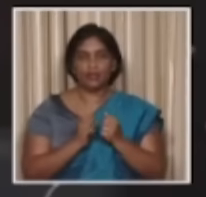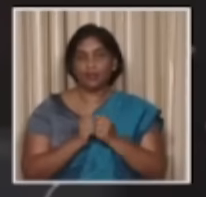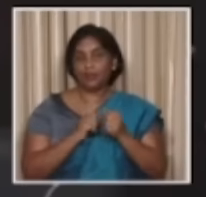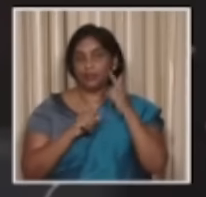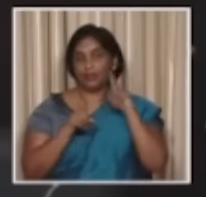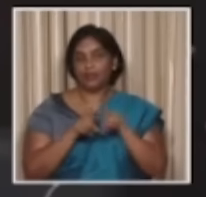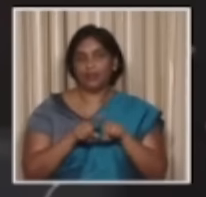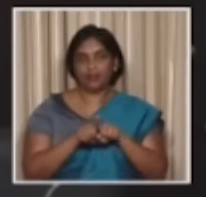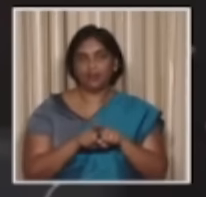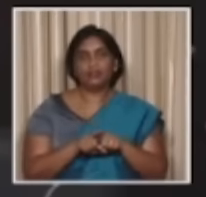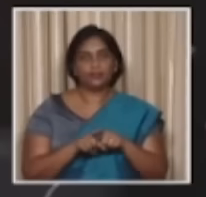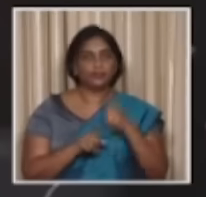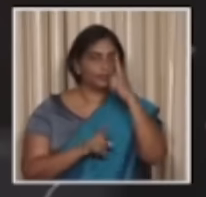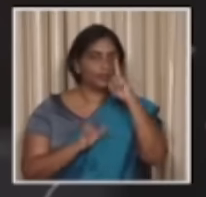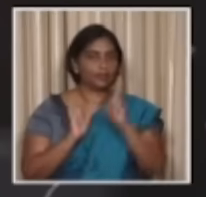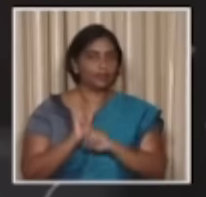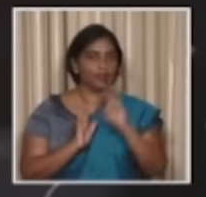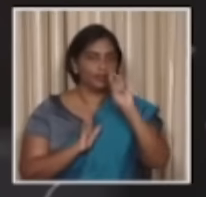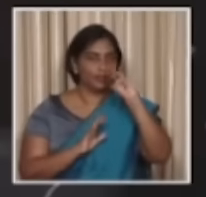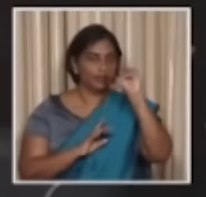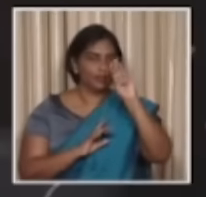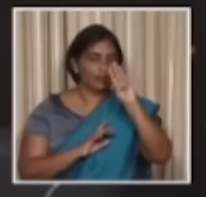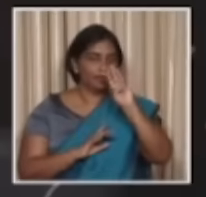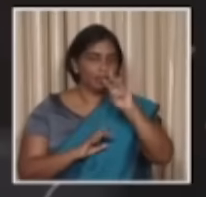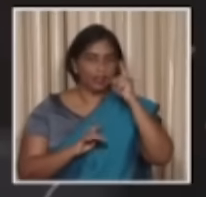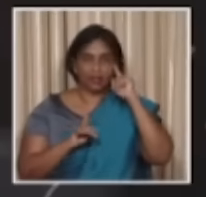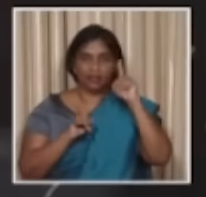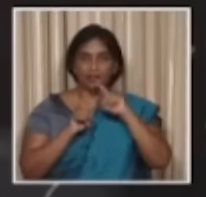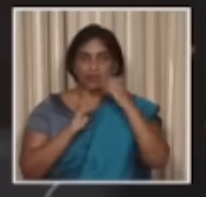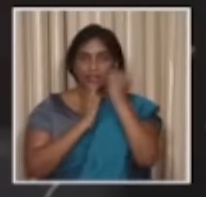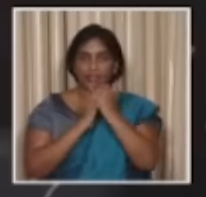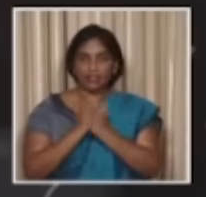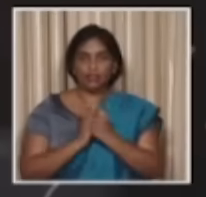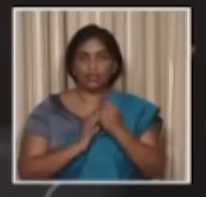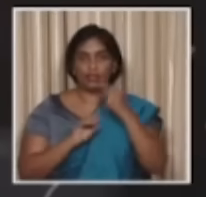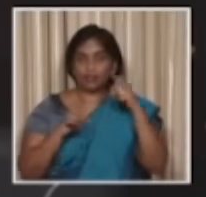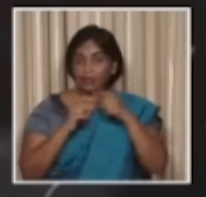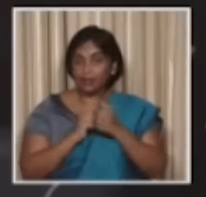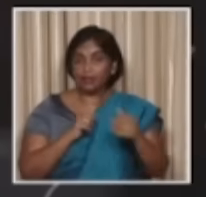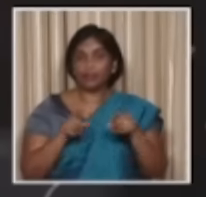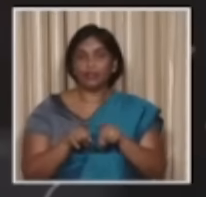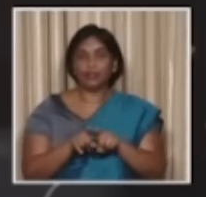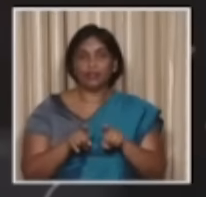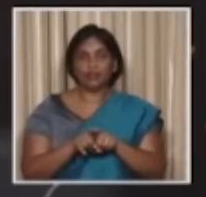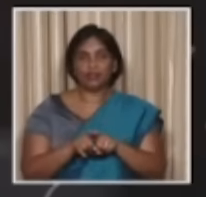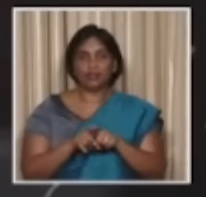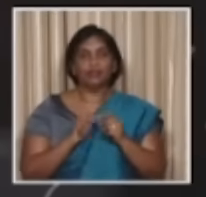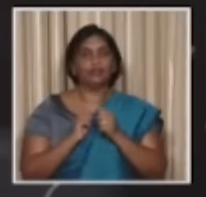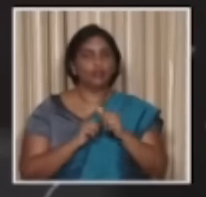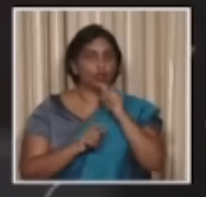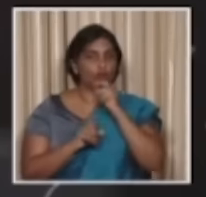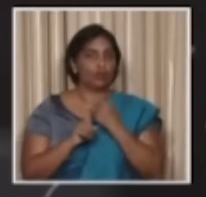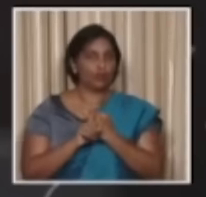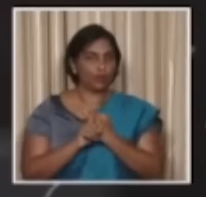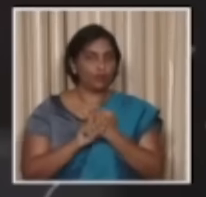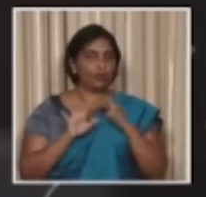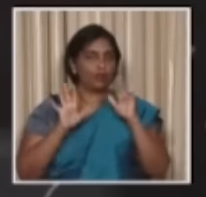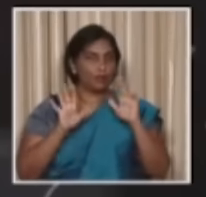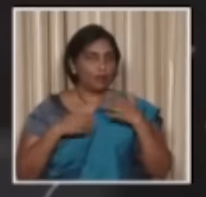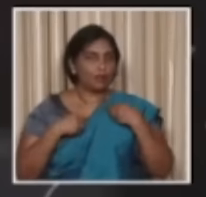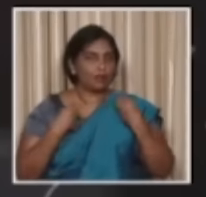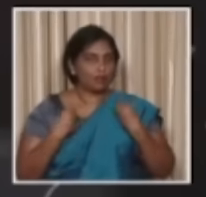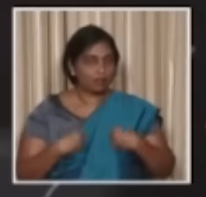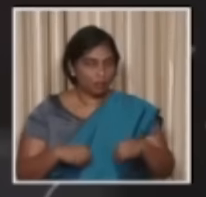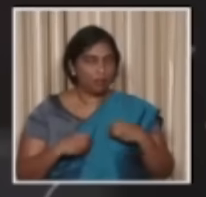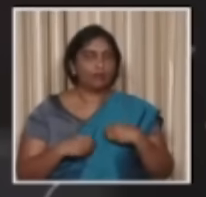එකක් 130,000ක් රුපියල් 705යි 40 ගානේ aran තියෙනවා. එතකොට මේවට කෝටි 9ක් පාඩු වුණා කියලා තමයි කියන්නේ